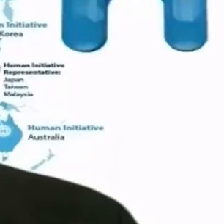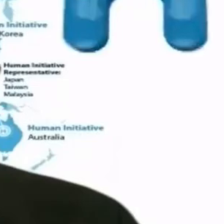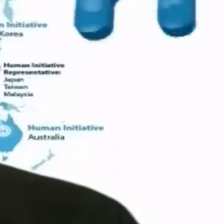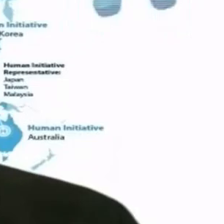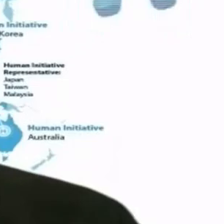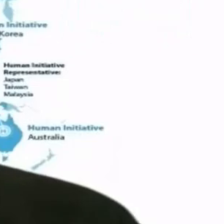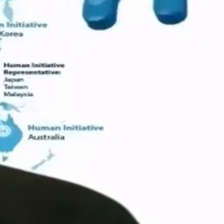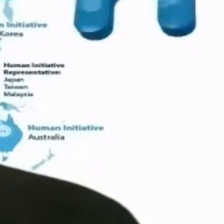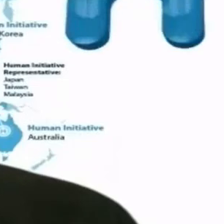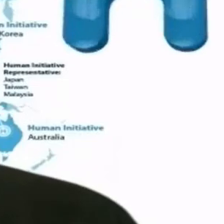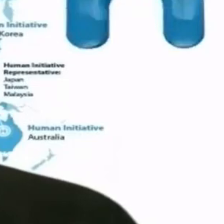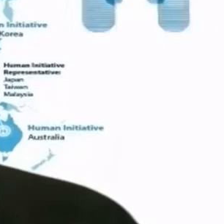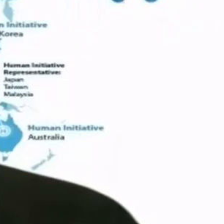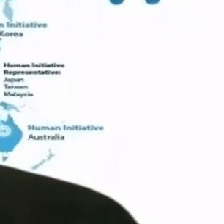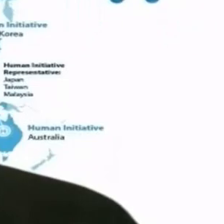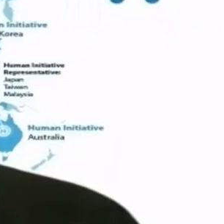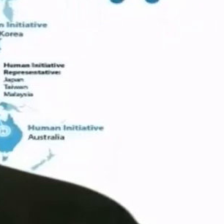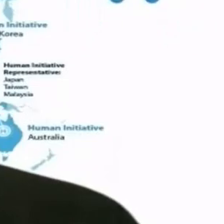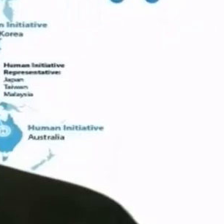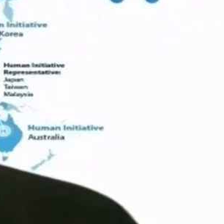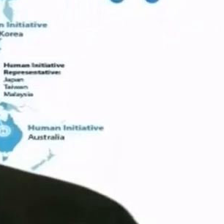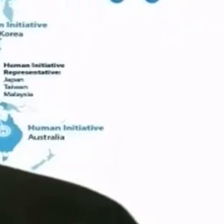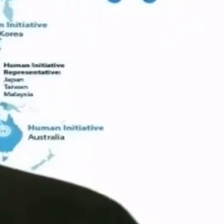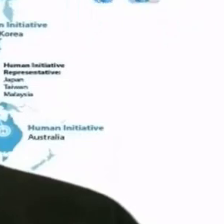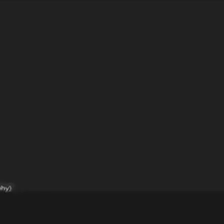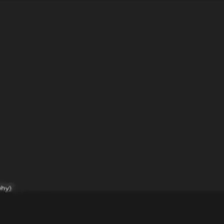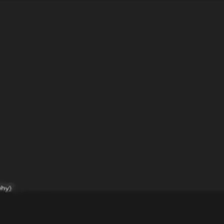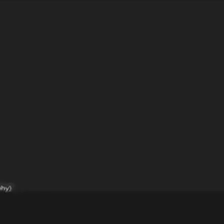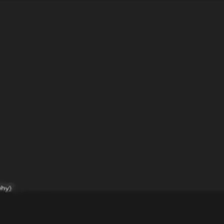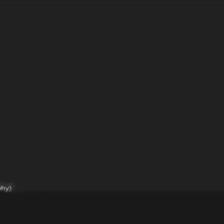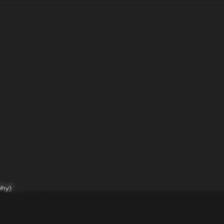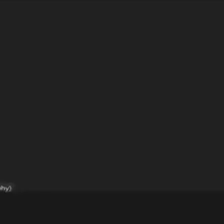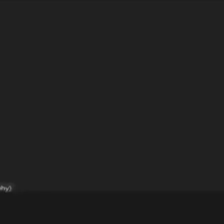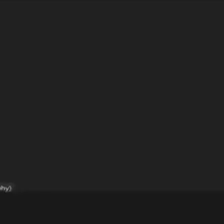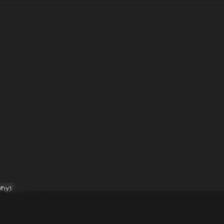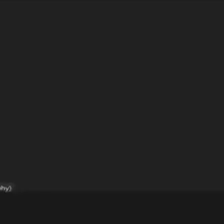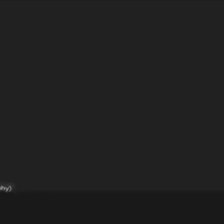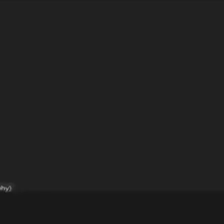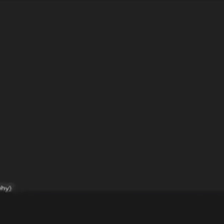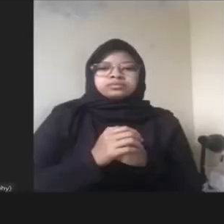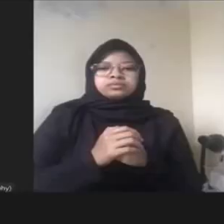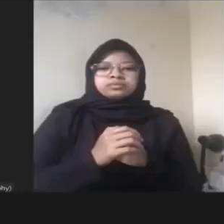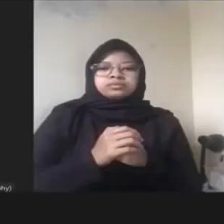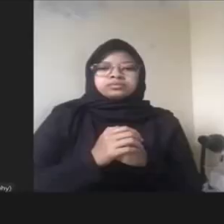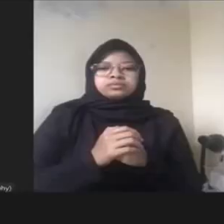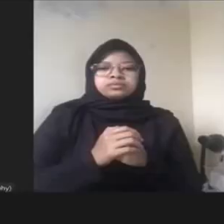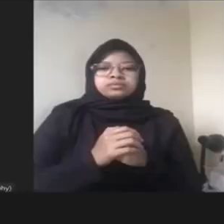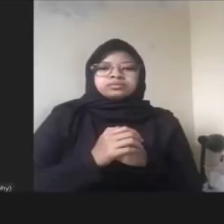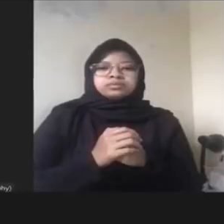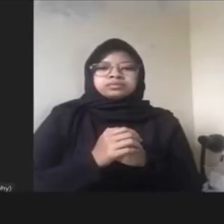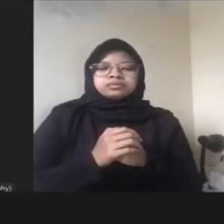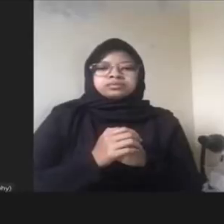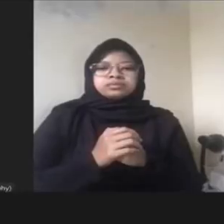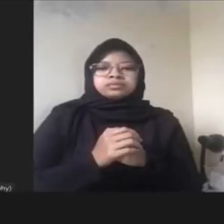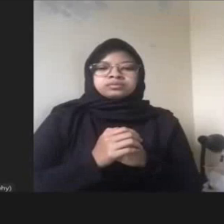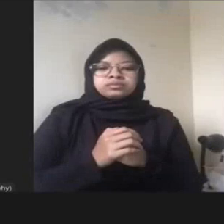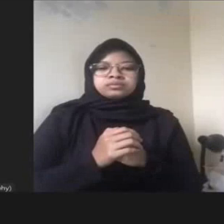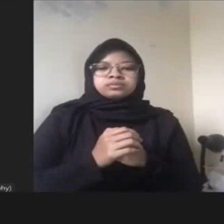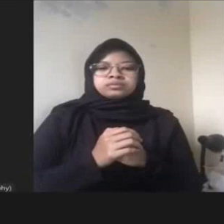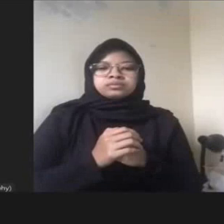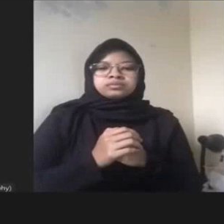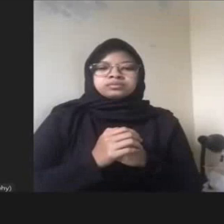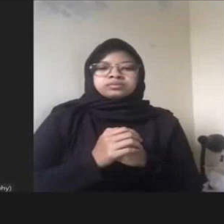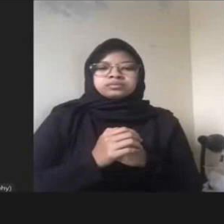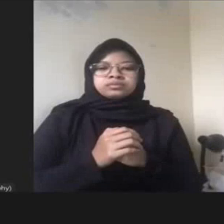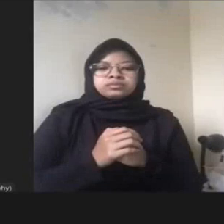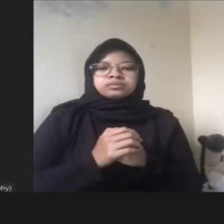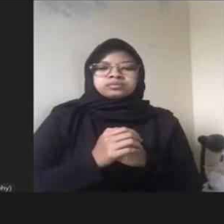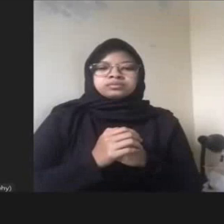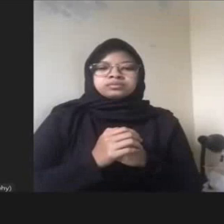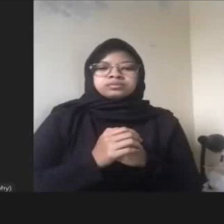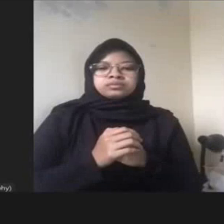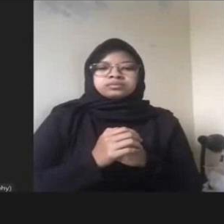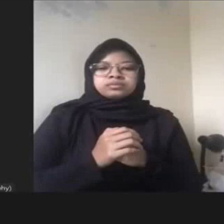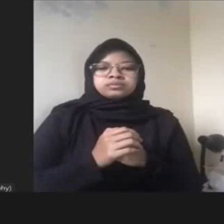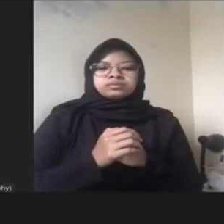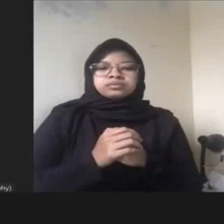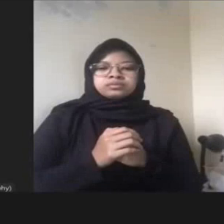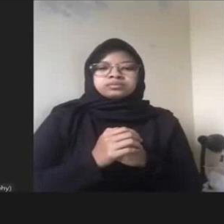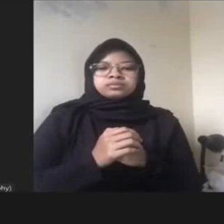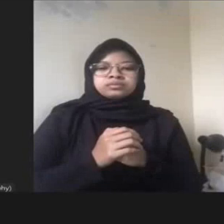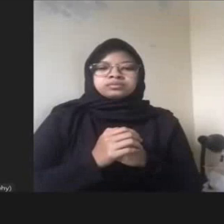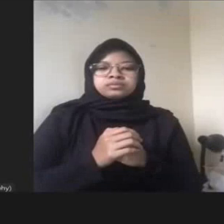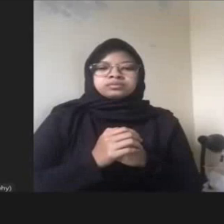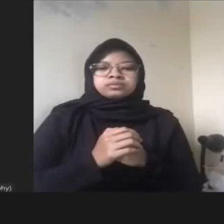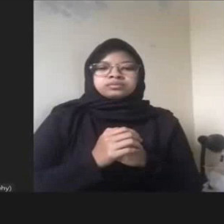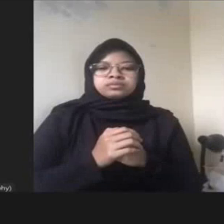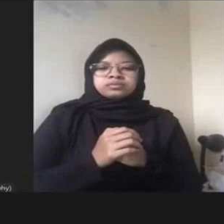Ya, terima kasih Pak Bram. Mohon izin Pak Hamid memaparkan. Saya akan coba